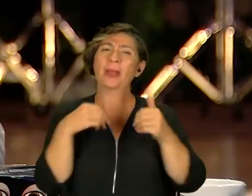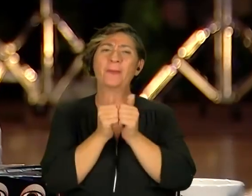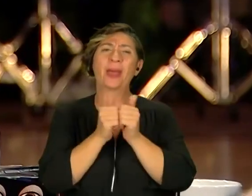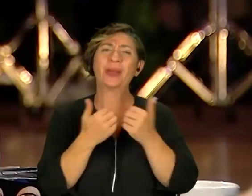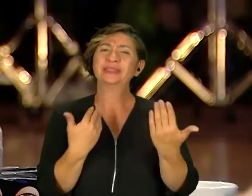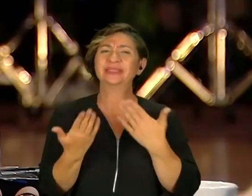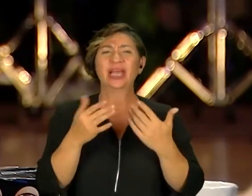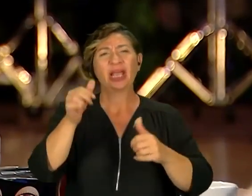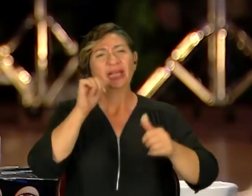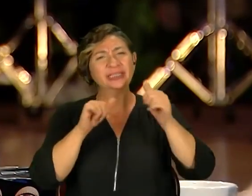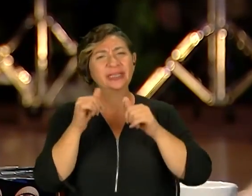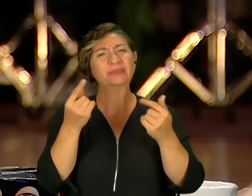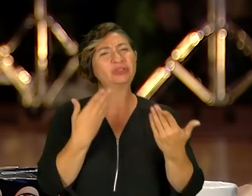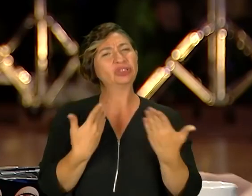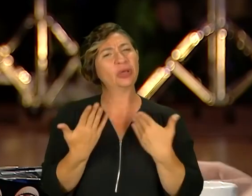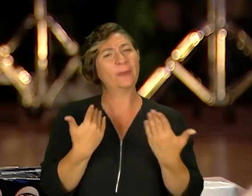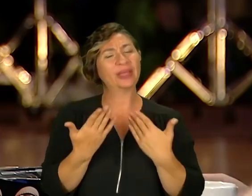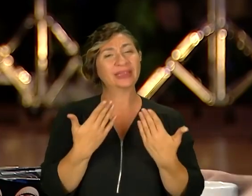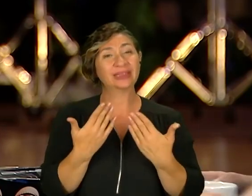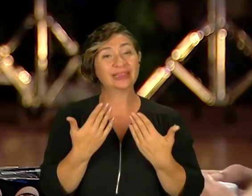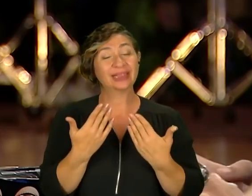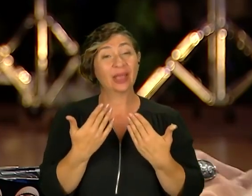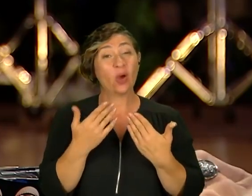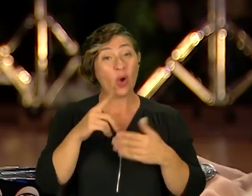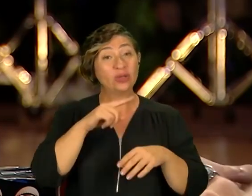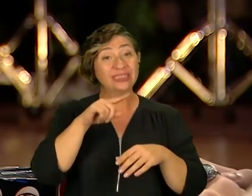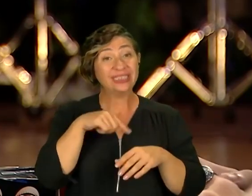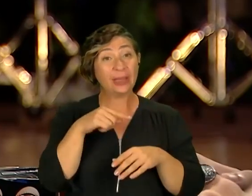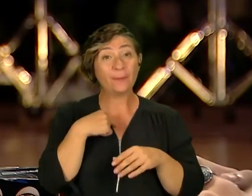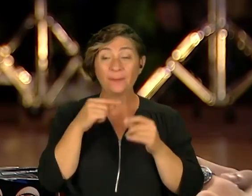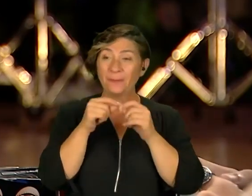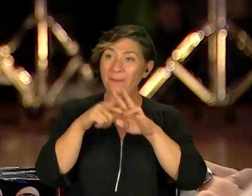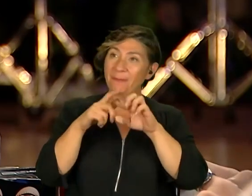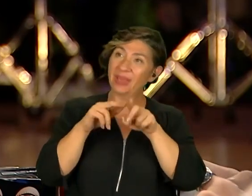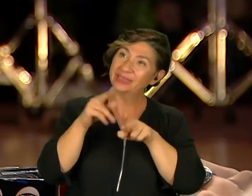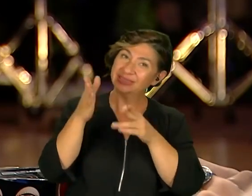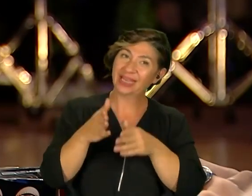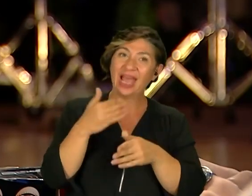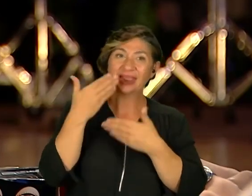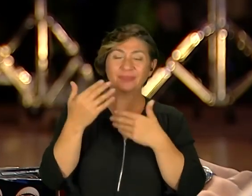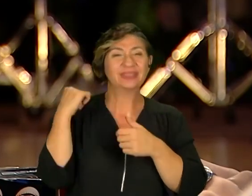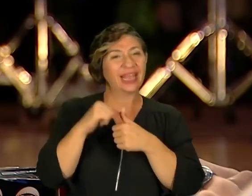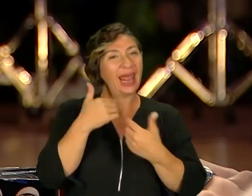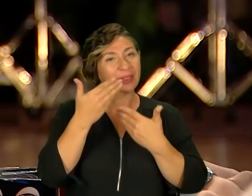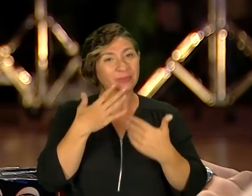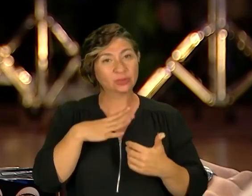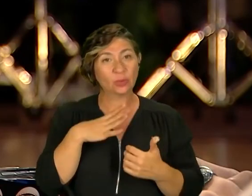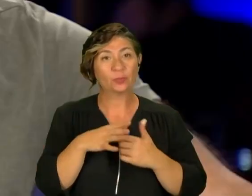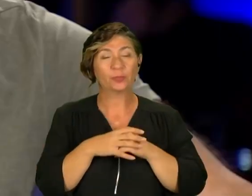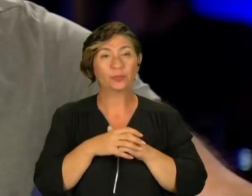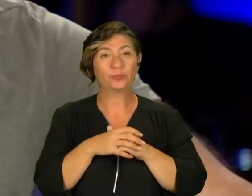oturduk, birazcık içtik falan filan, konuştuk. O sırada, tabii ben belki anlattım, izin verirsen tekrar anlatmak